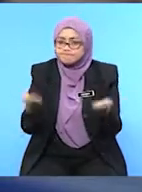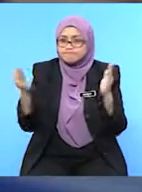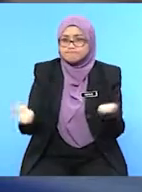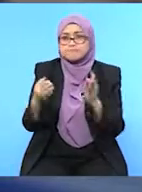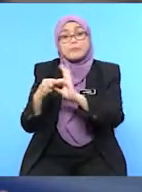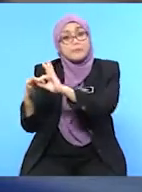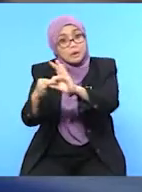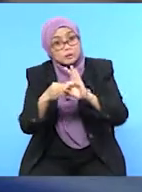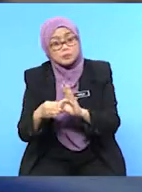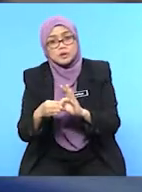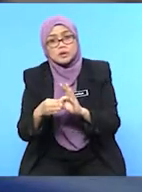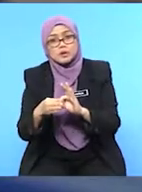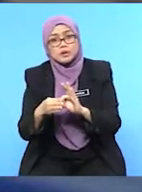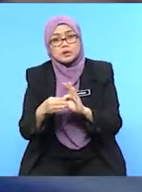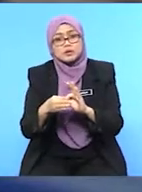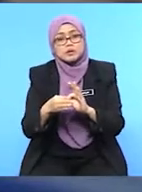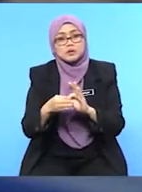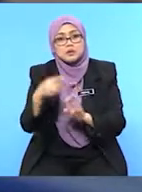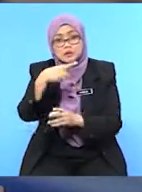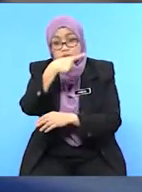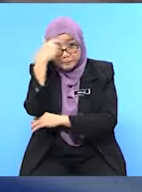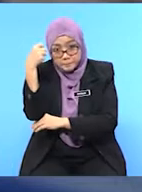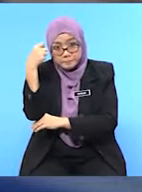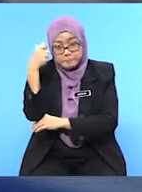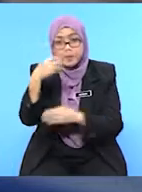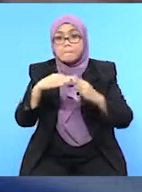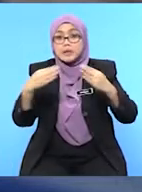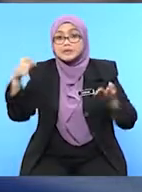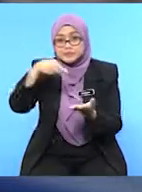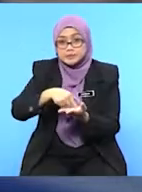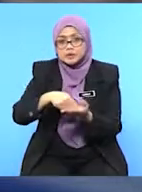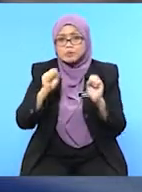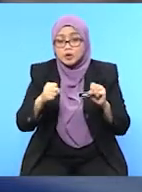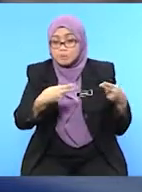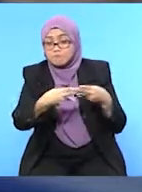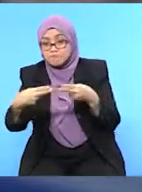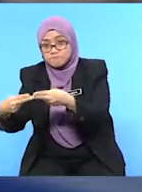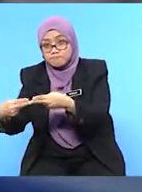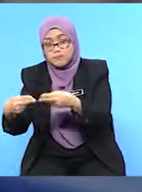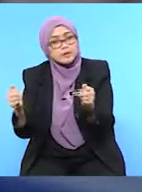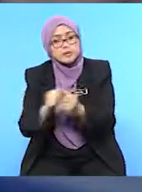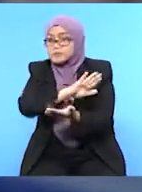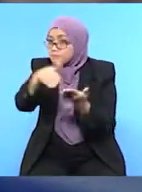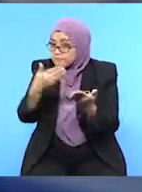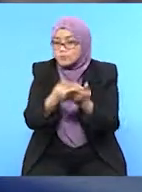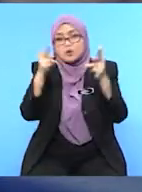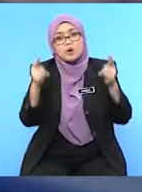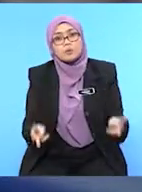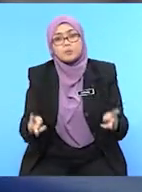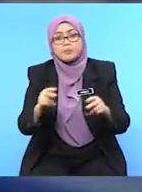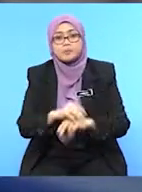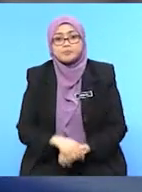Canyon Abbas kebahasaan boleh berperanan sebagai base pengantaraan antara masyarakat yang bilang kau oke